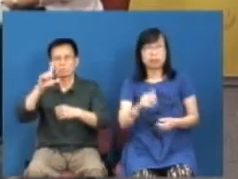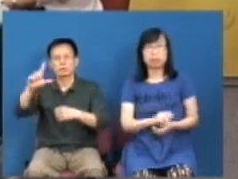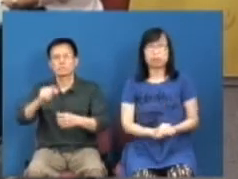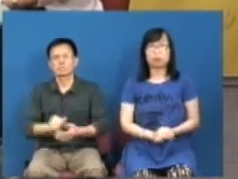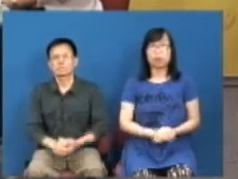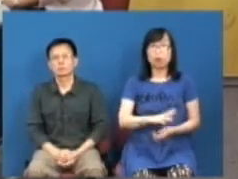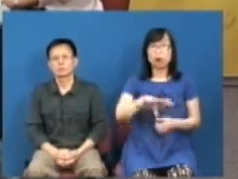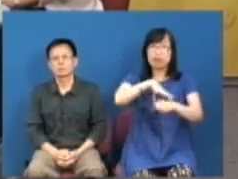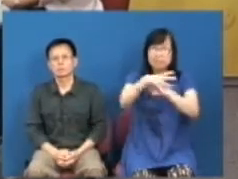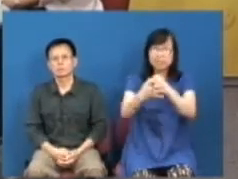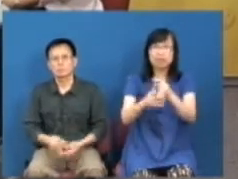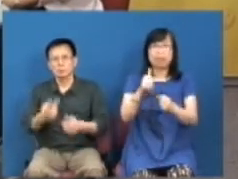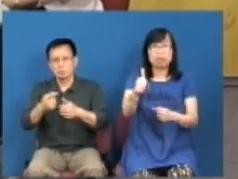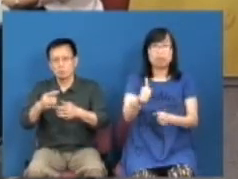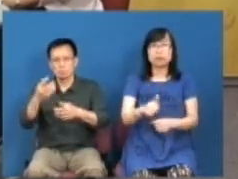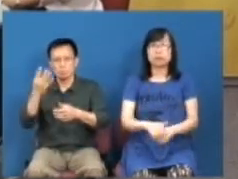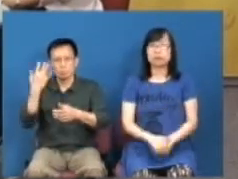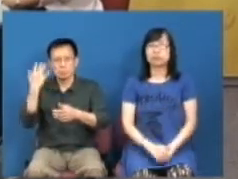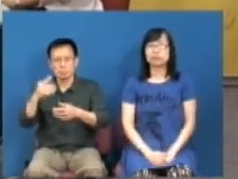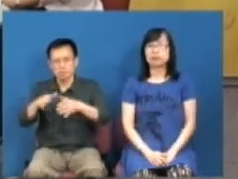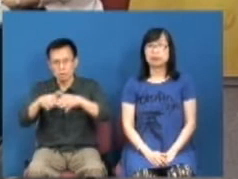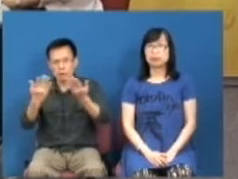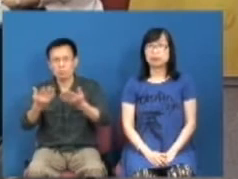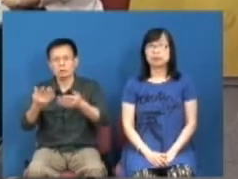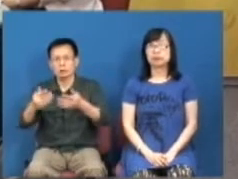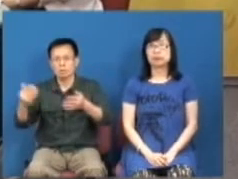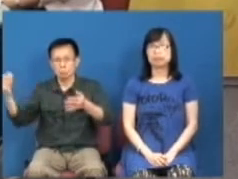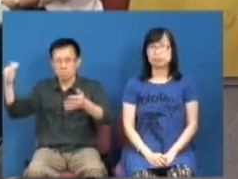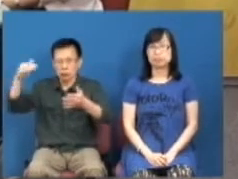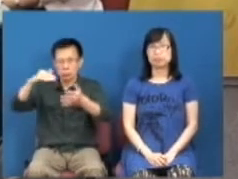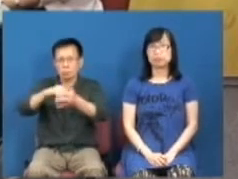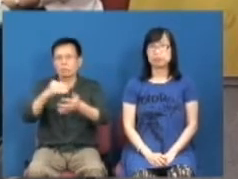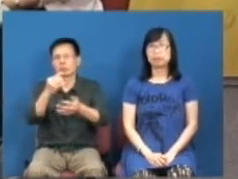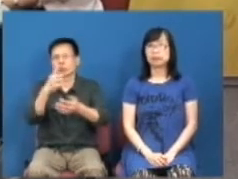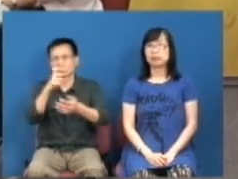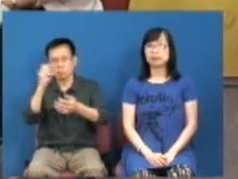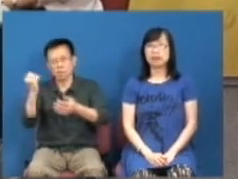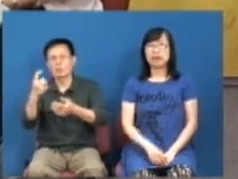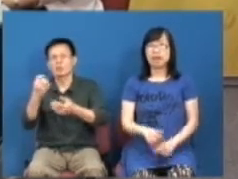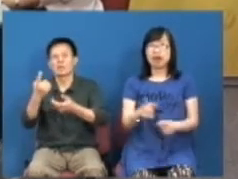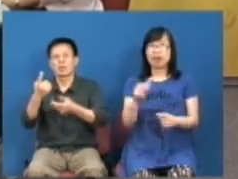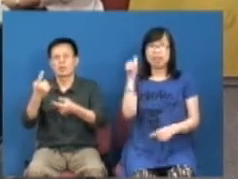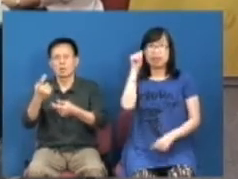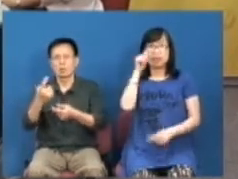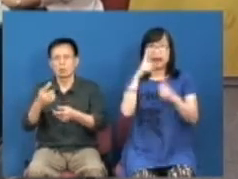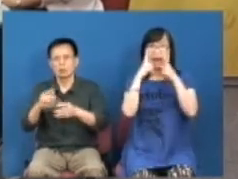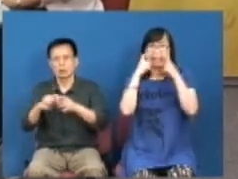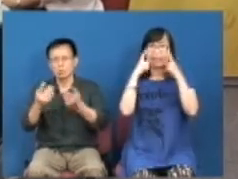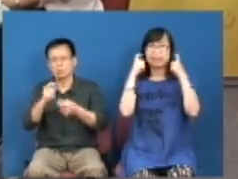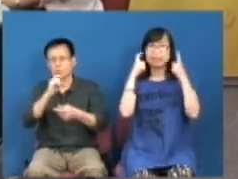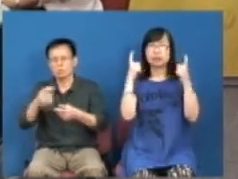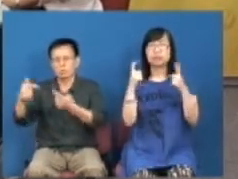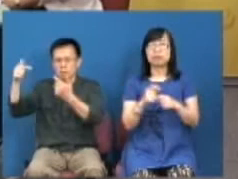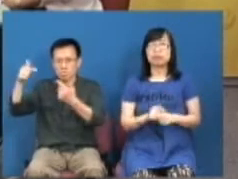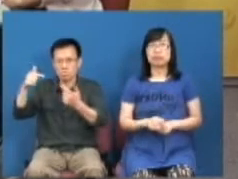係世界級嘅。 由嗰個時期到真係去到90年代、2000年，2000年可能 成龍啦，講下成龍啦，又要 係都一